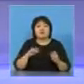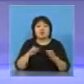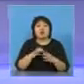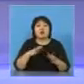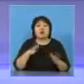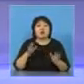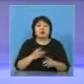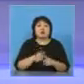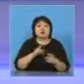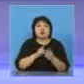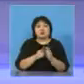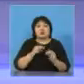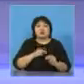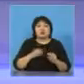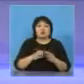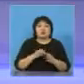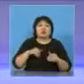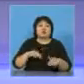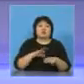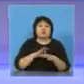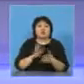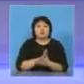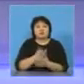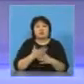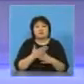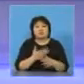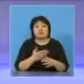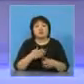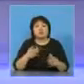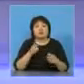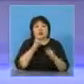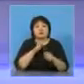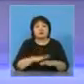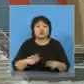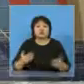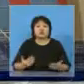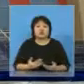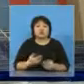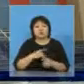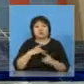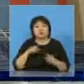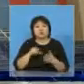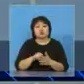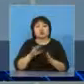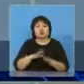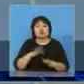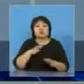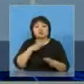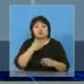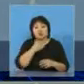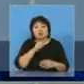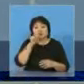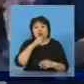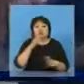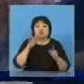корпоратива. Взамен сотрудники фонда решили провести благотворительную акцию «Подарить детям жизнь». Праздник с участием Деда Мороза и